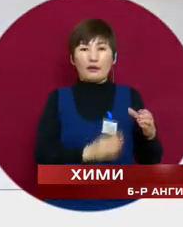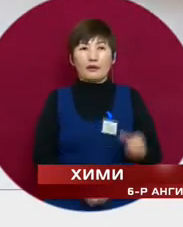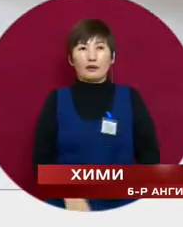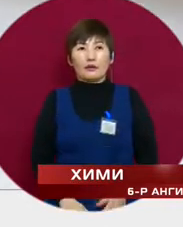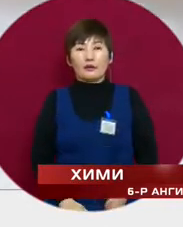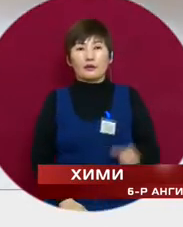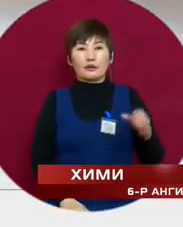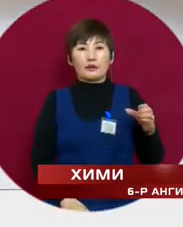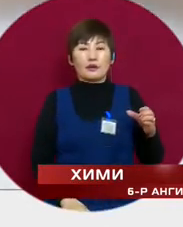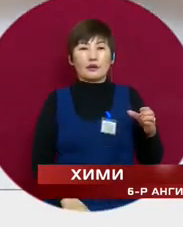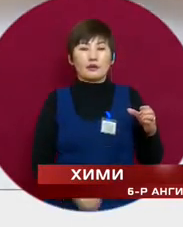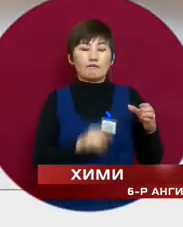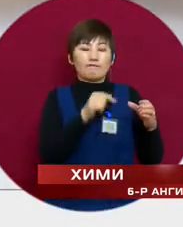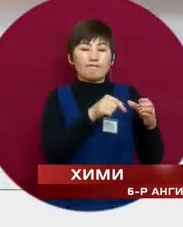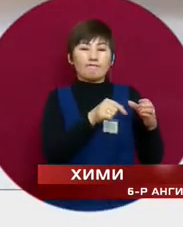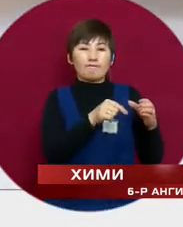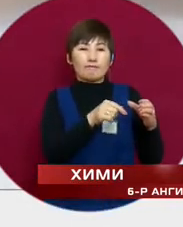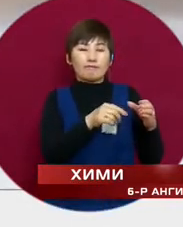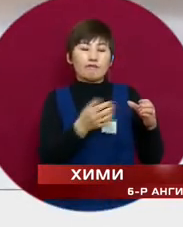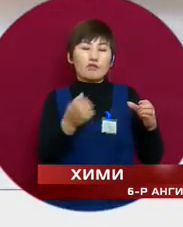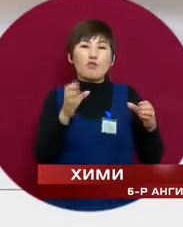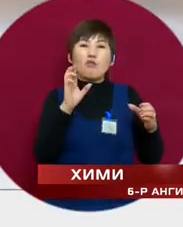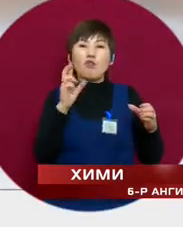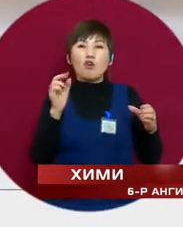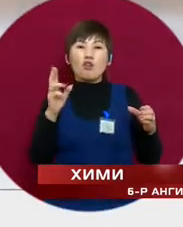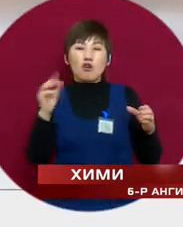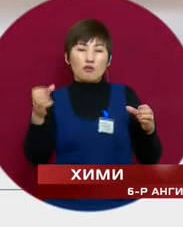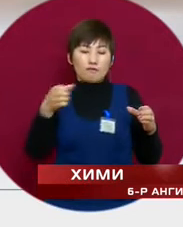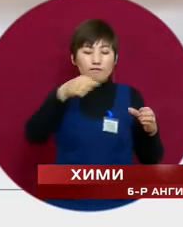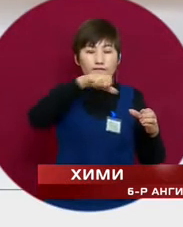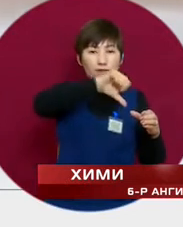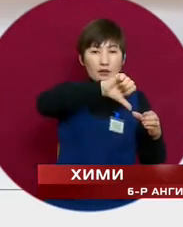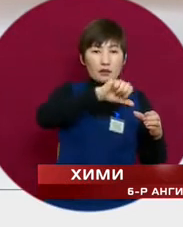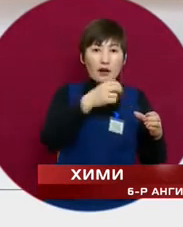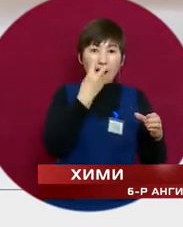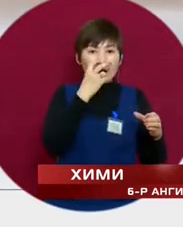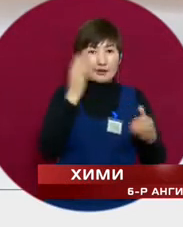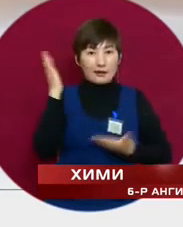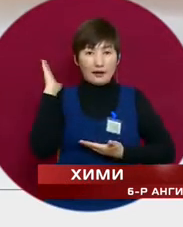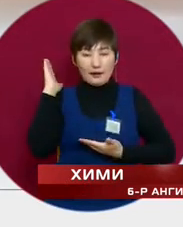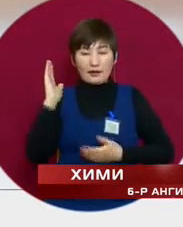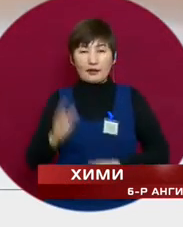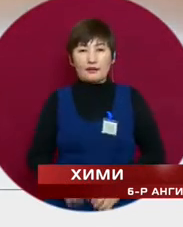За, шилэн аягтай шүдэнд Coca-Cola хэрхэн нөлөөлөхийг сайтар ажиглаарай хүүхдүүдээ.